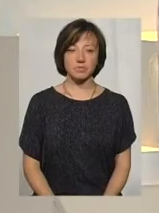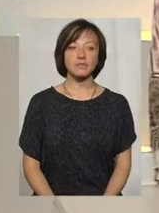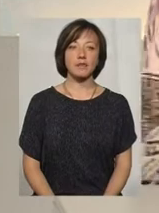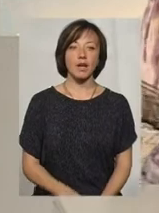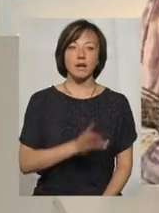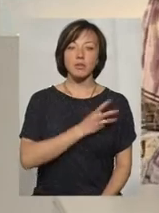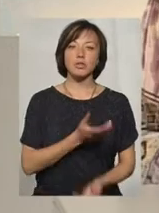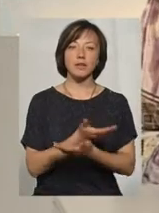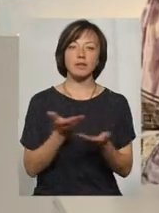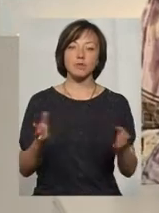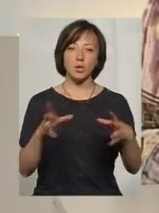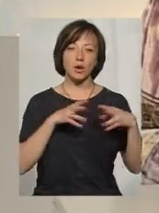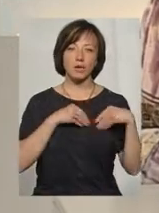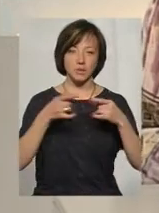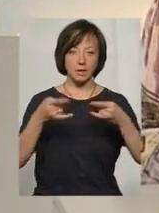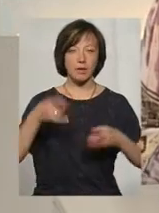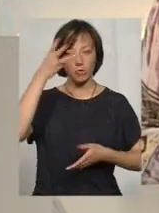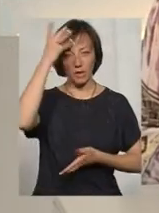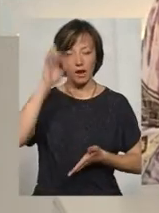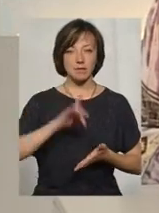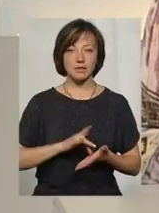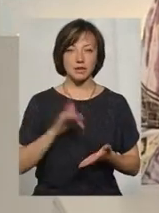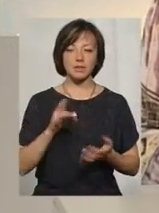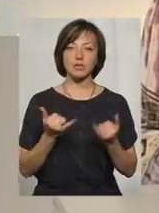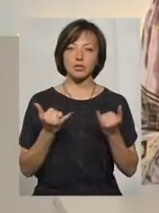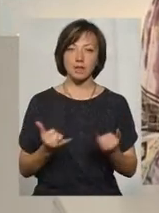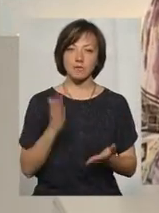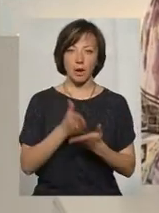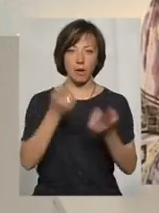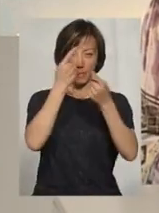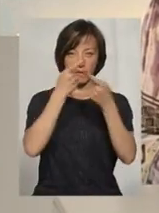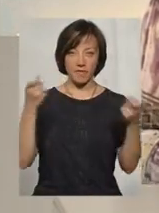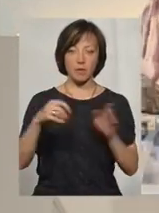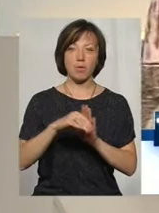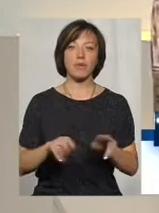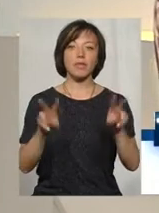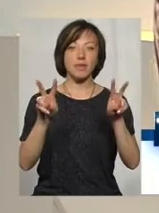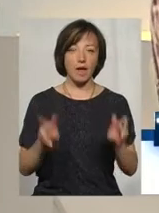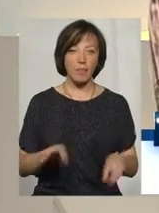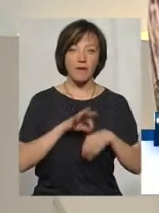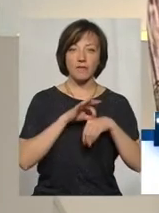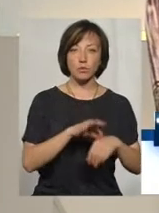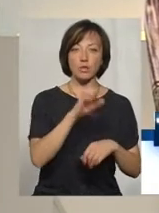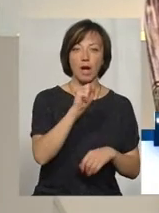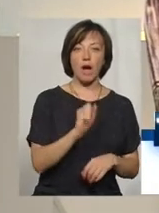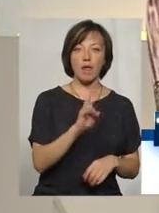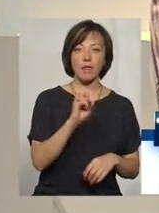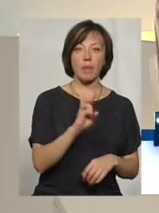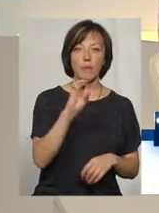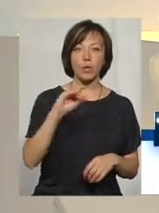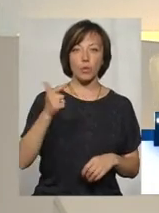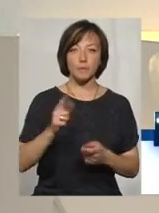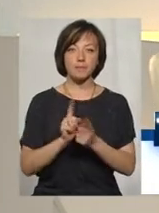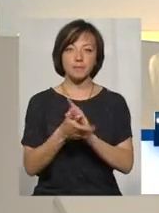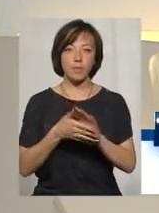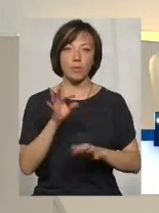Мої побажання усім, хто у цій порі разом із телеканалом «Поділля Центр» на часі в прямому ефірі. Тема «Я Анна Бендюк», переклад на жестову мову Ольга Рибак.